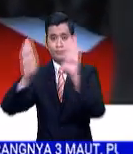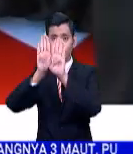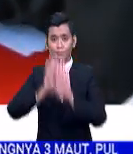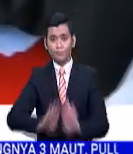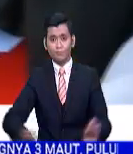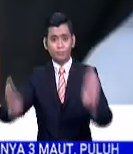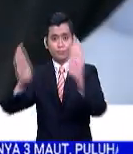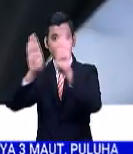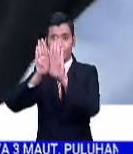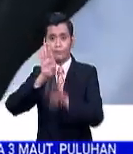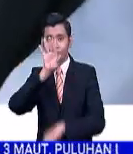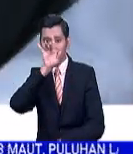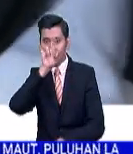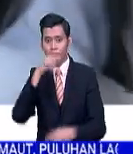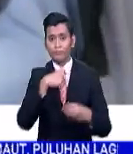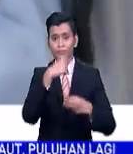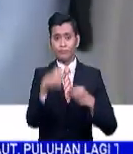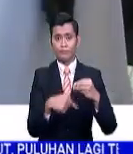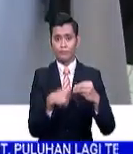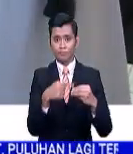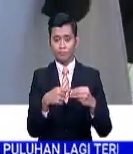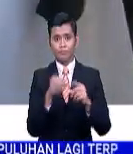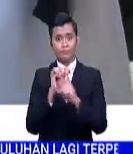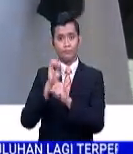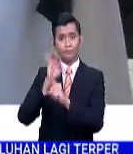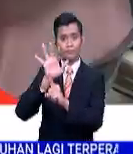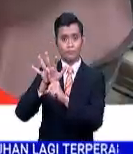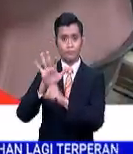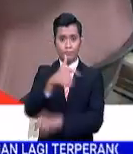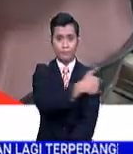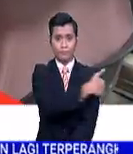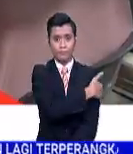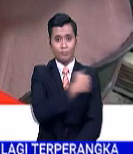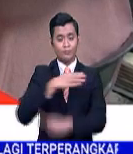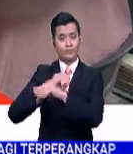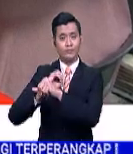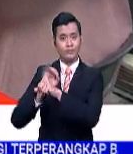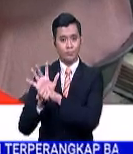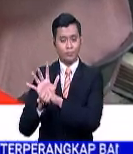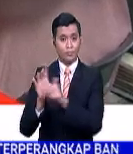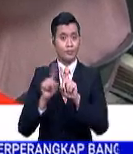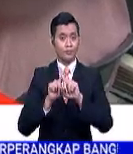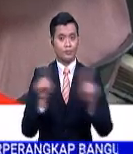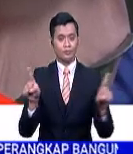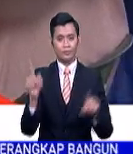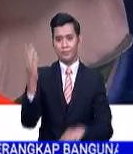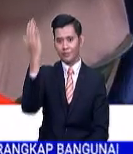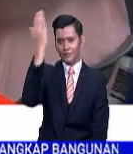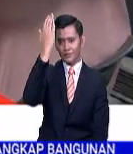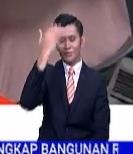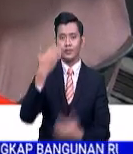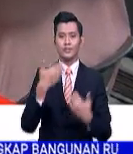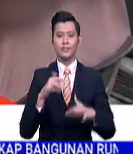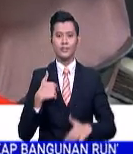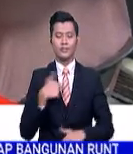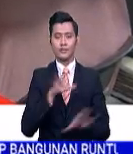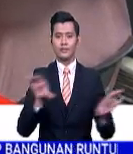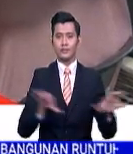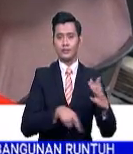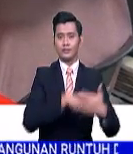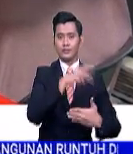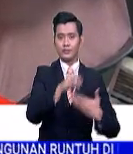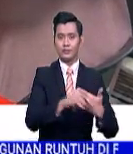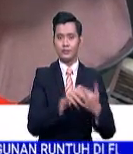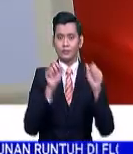cerita-cerita dongeng berkenaan dengan kesan akibat vaksinasi. Namun alhamdulillah setelah kita buat program